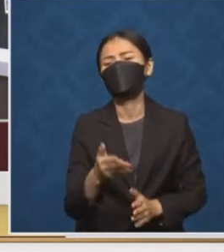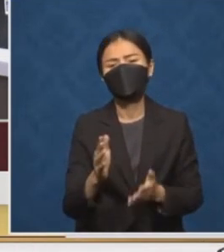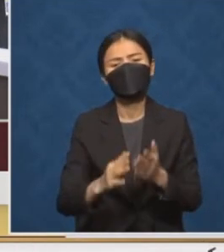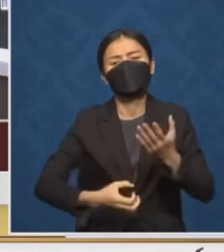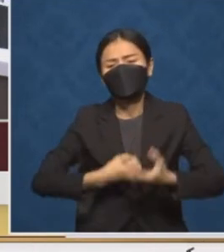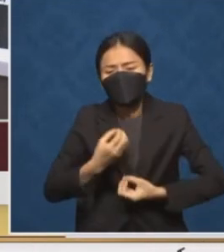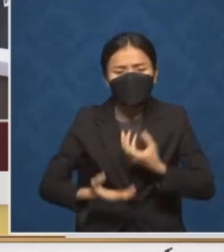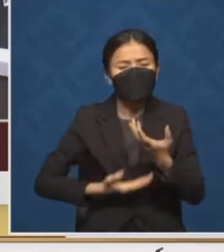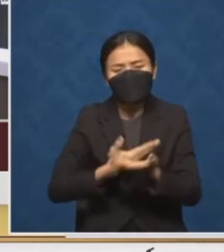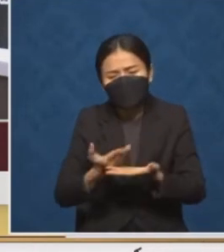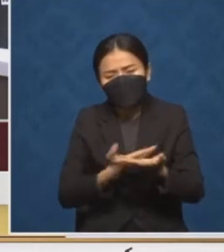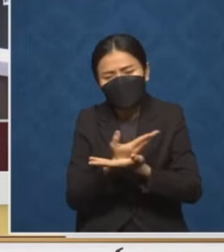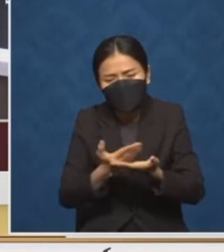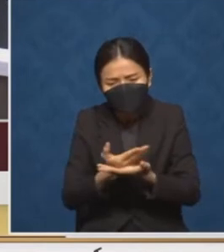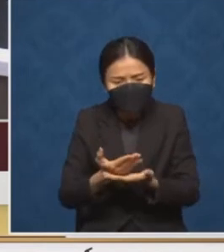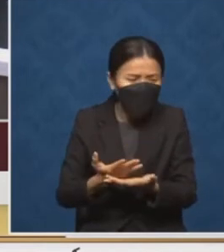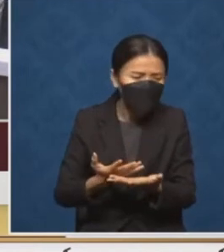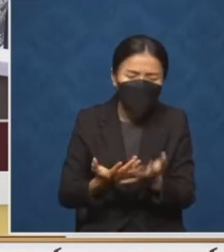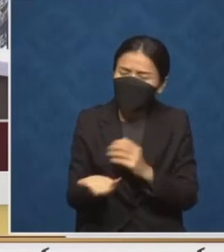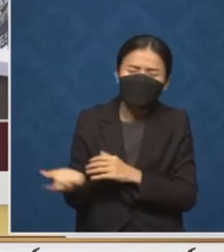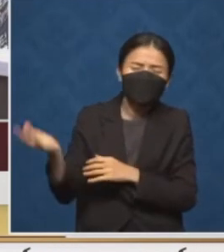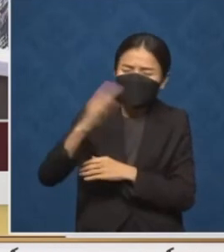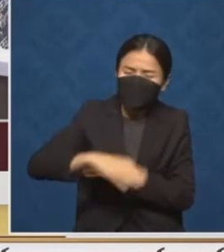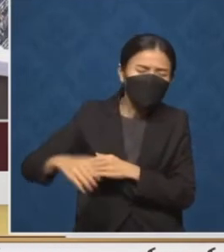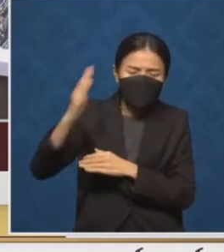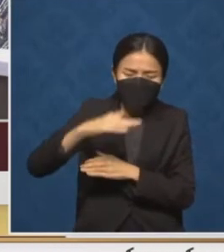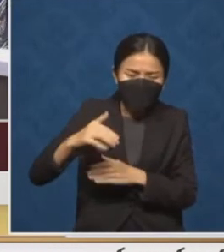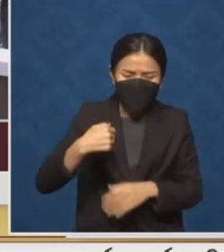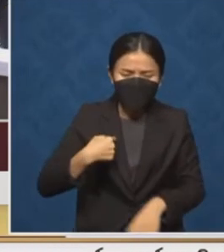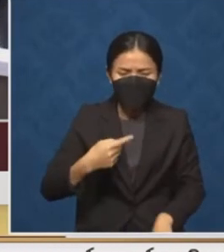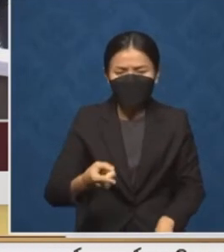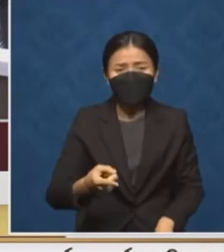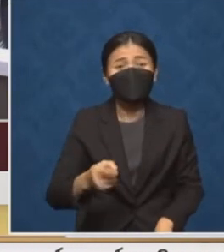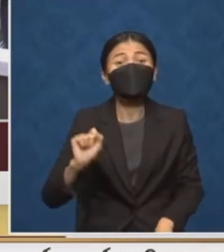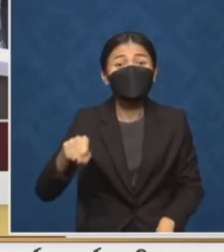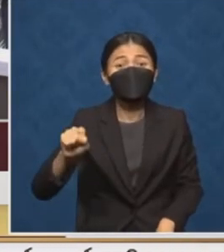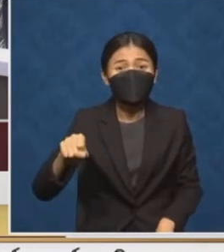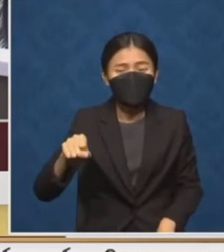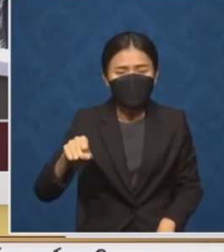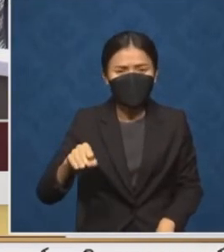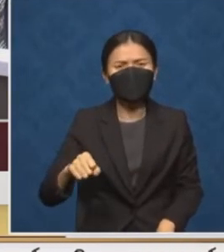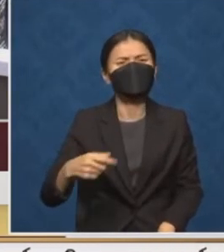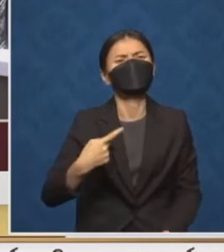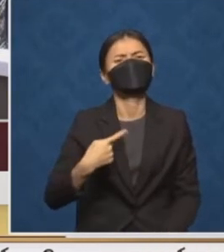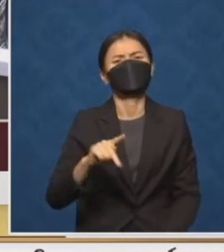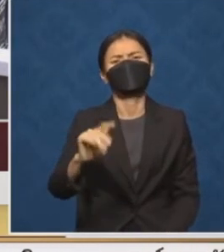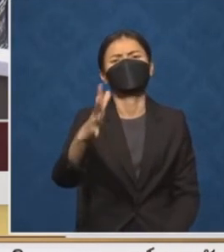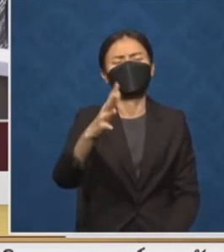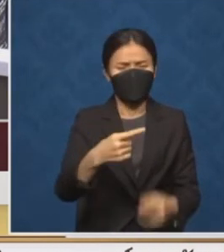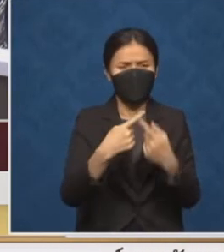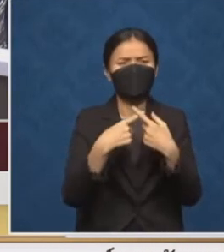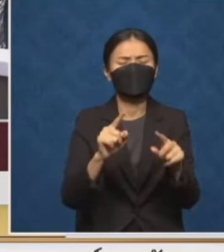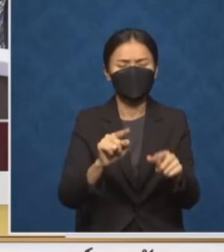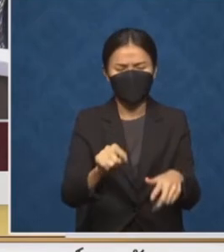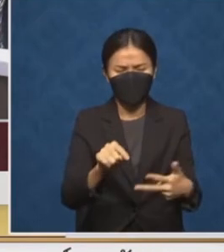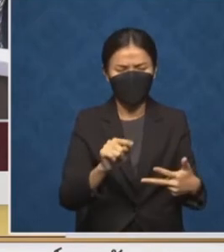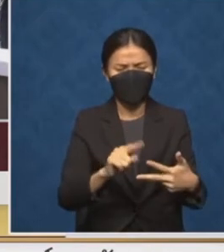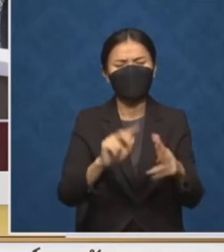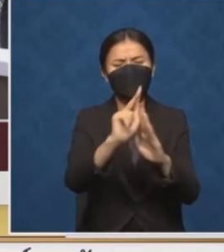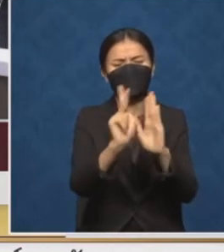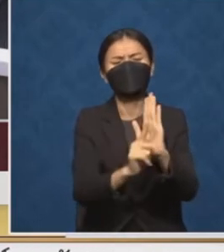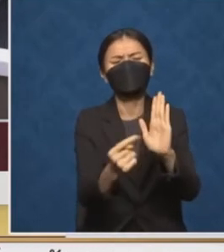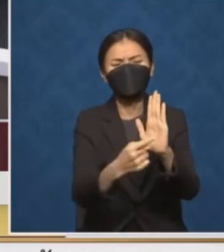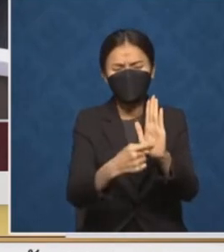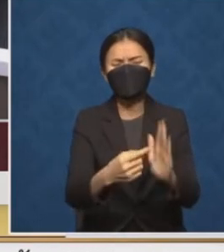สภานี้ออกกฎหมายเพื่อให้กระทรวงการคลังทำตามรายการเหล่านี้แต่มันมีเขียนซ่อนไว้เนี่ยในวรรคกลางบอกว่